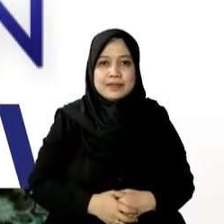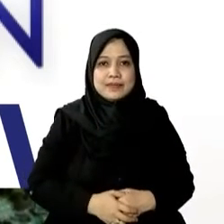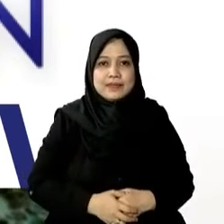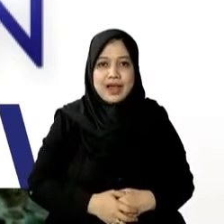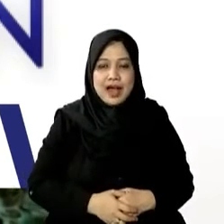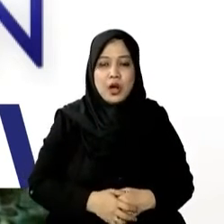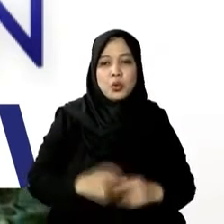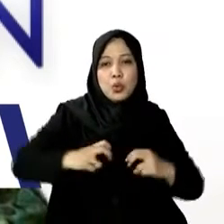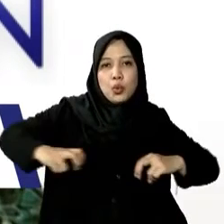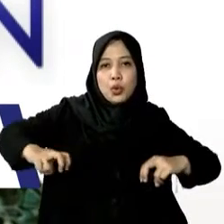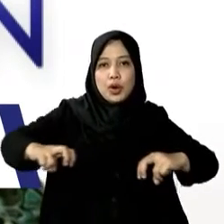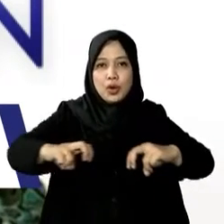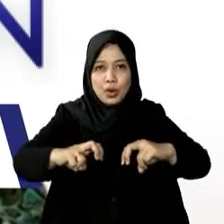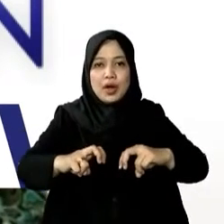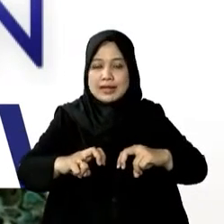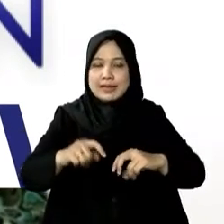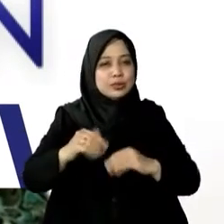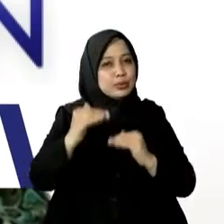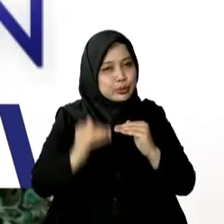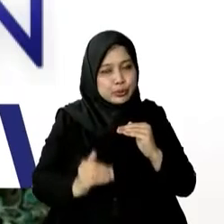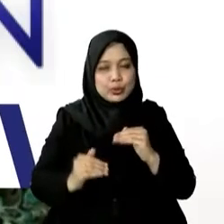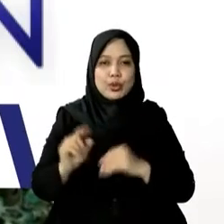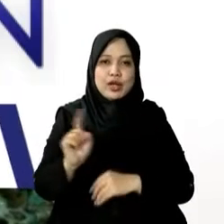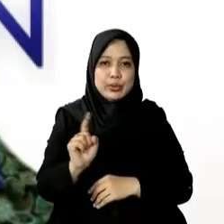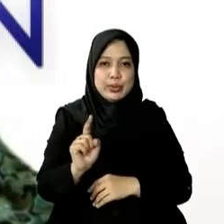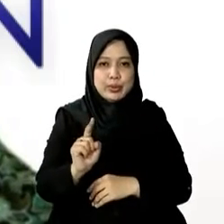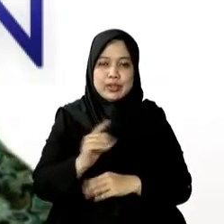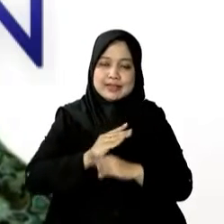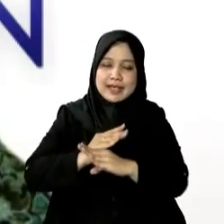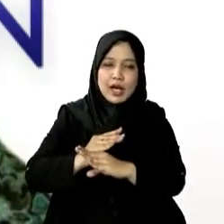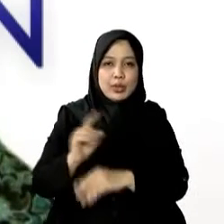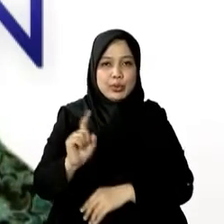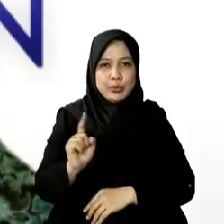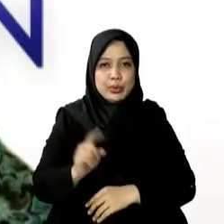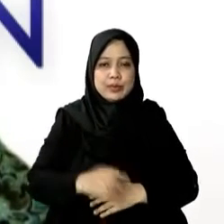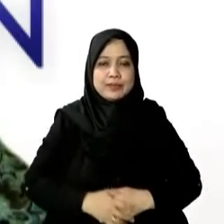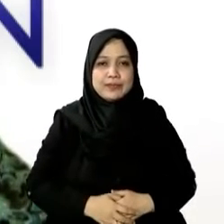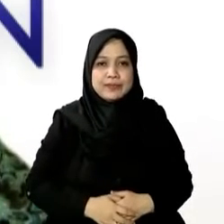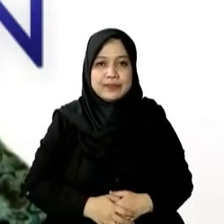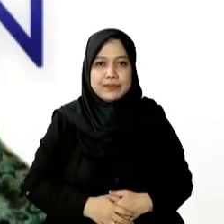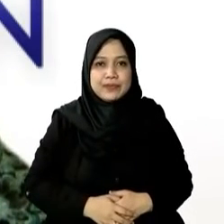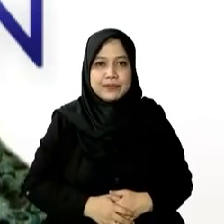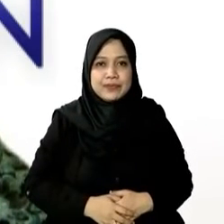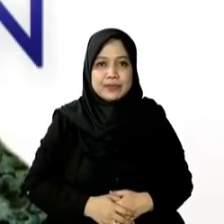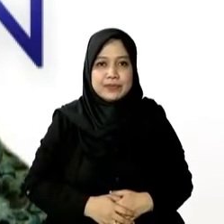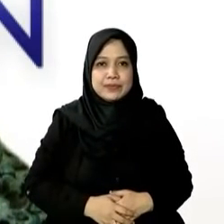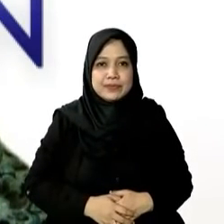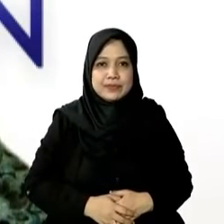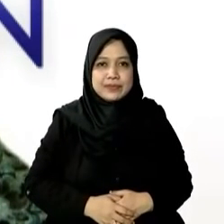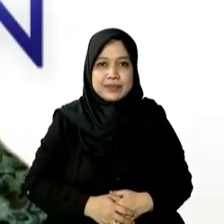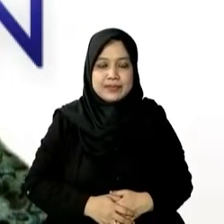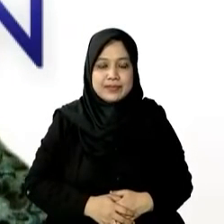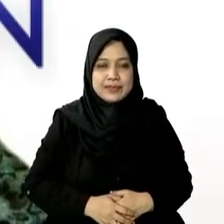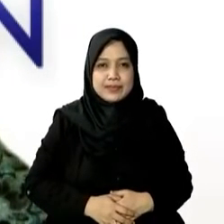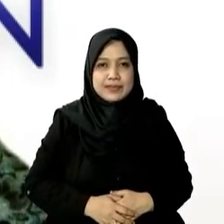Abadi seorang deh kita kurangilah kita jejak dulu untuk sementara waktu hingga saat